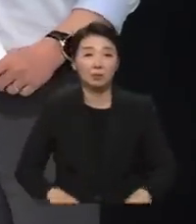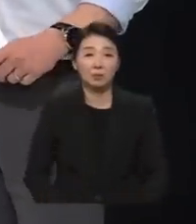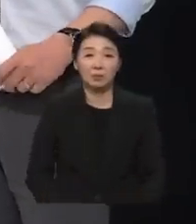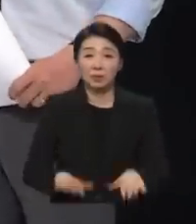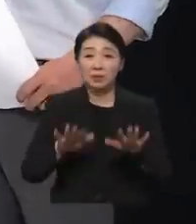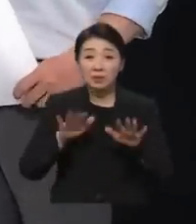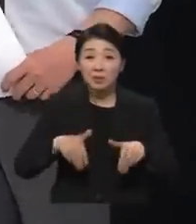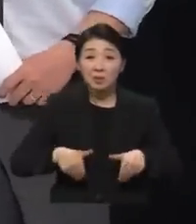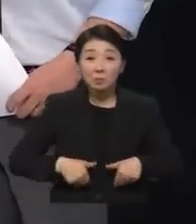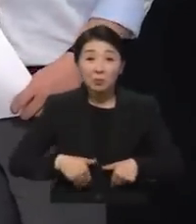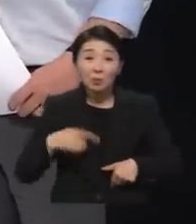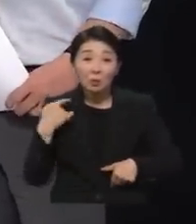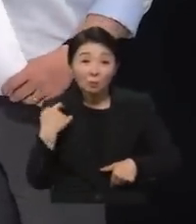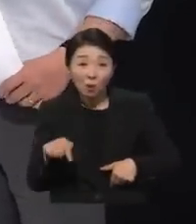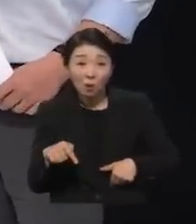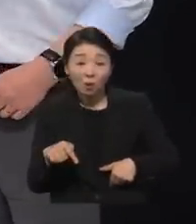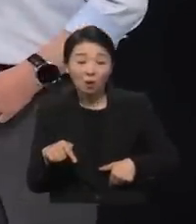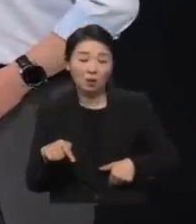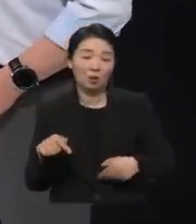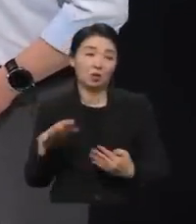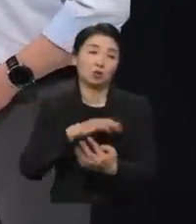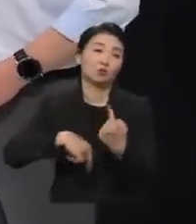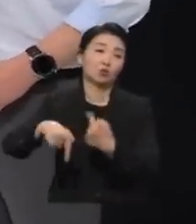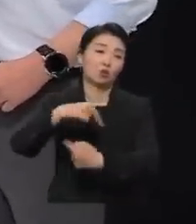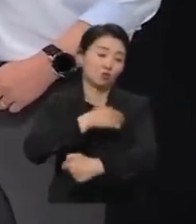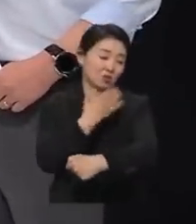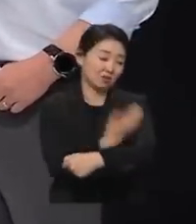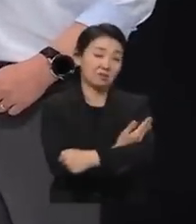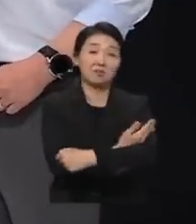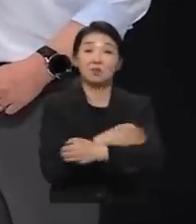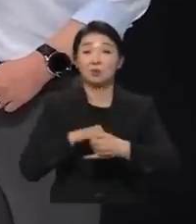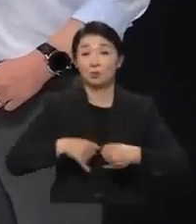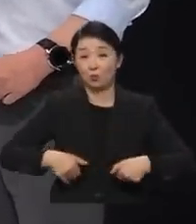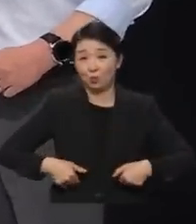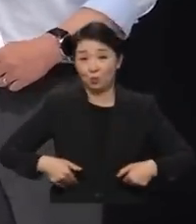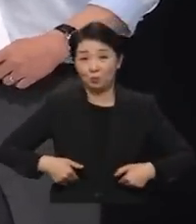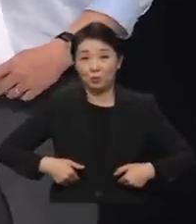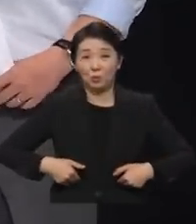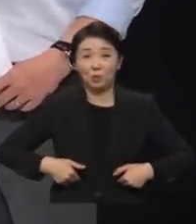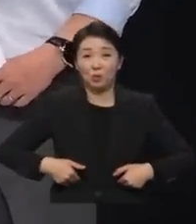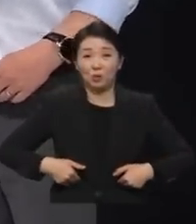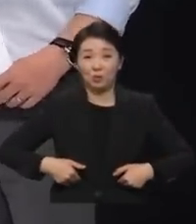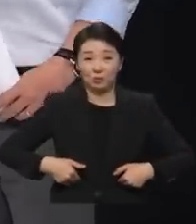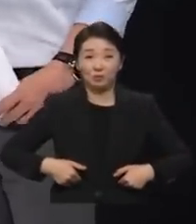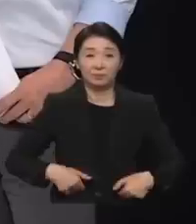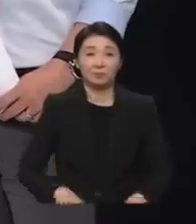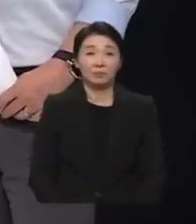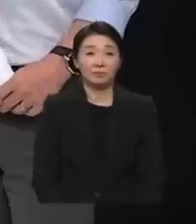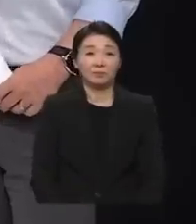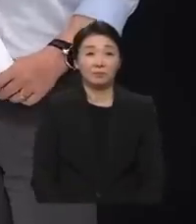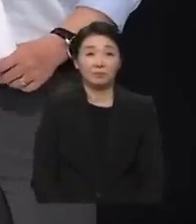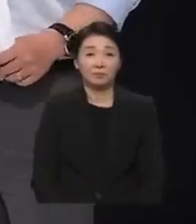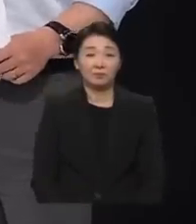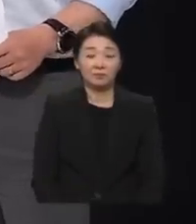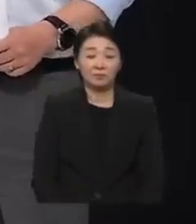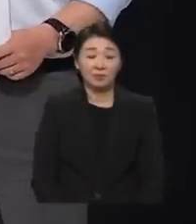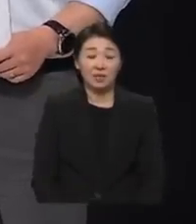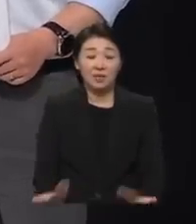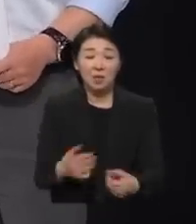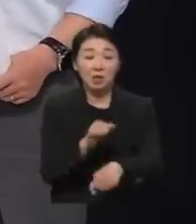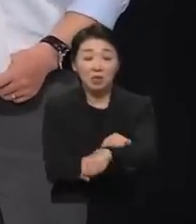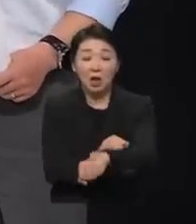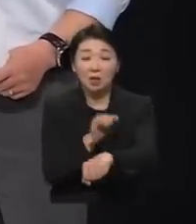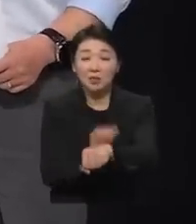지금 정작 필요한 건 국정 운영 능력이다. 아픈 평가도 뒤따랐습니다. 유능한